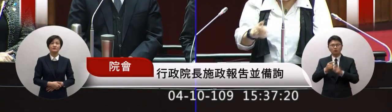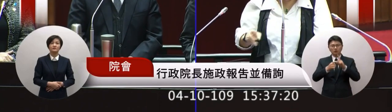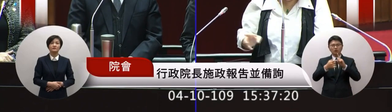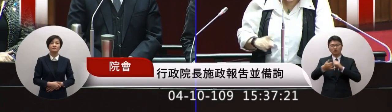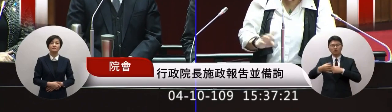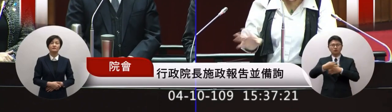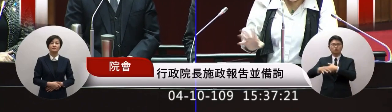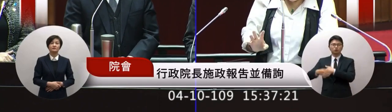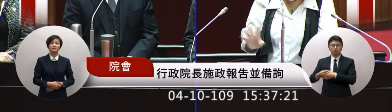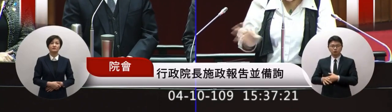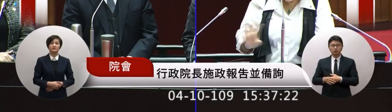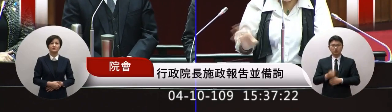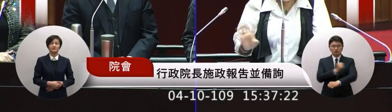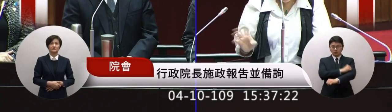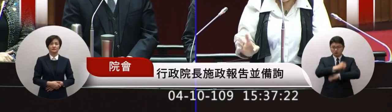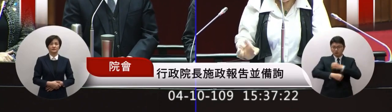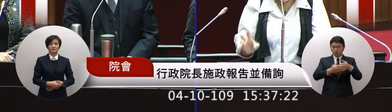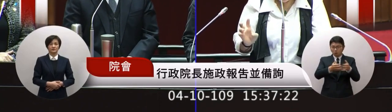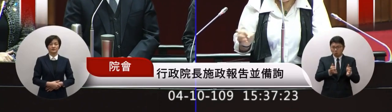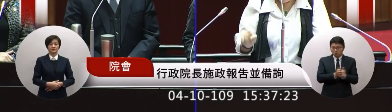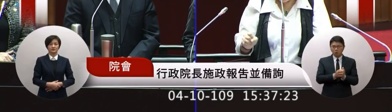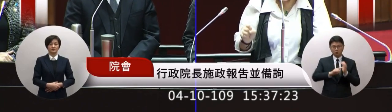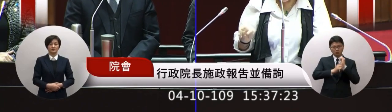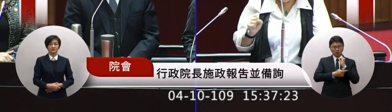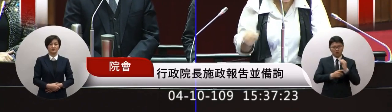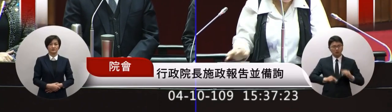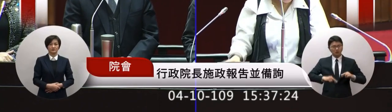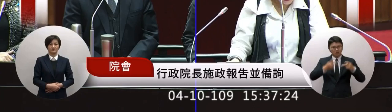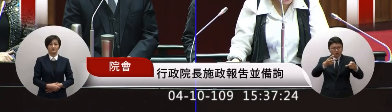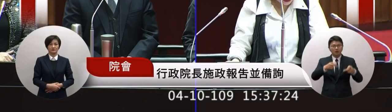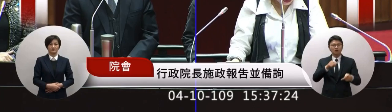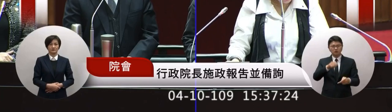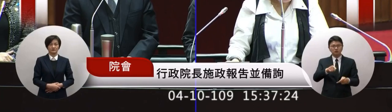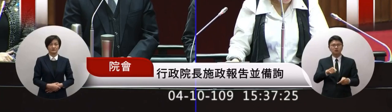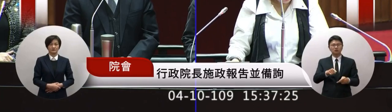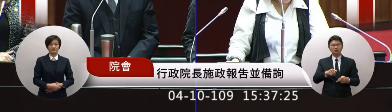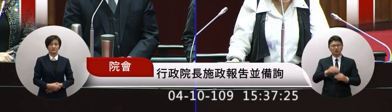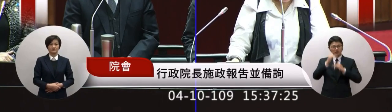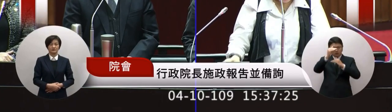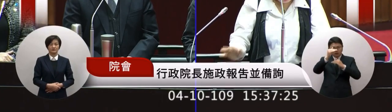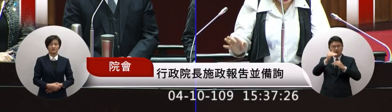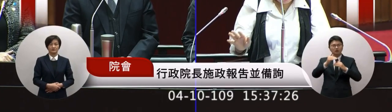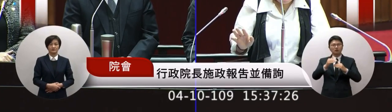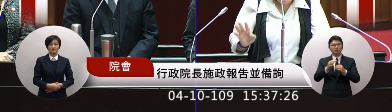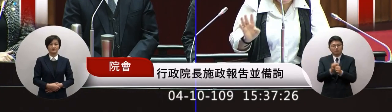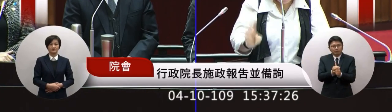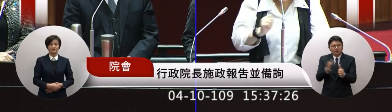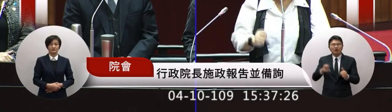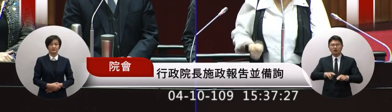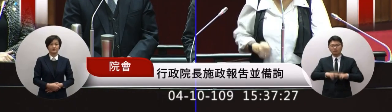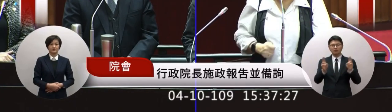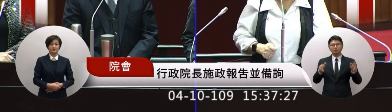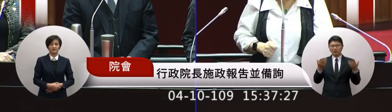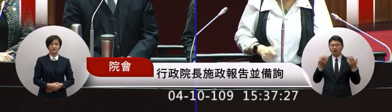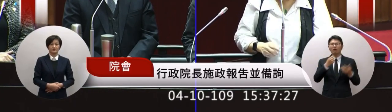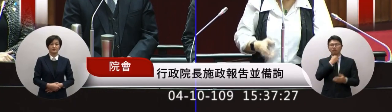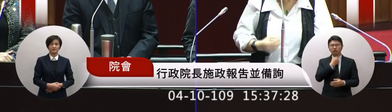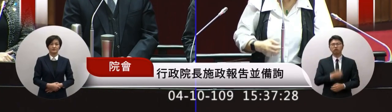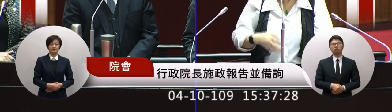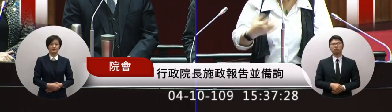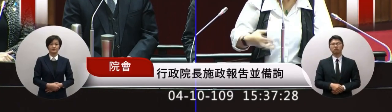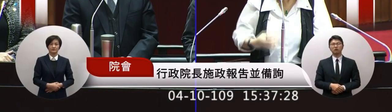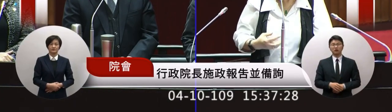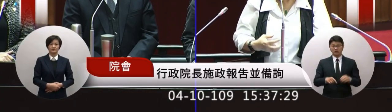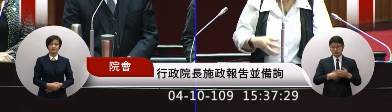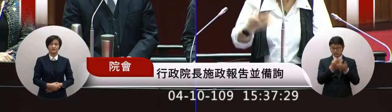哈，希望这个营造工不要受合配比例的限制。那不只是这些营